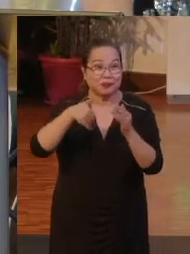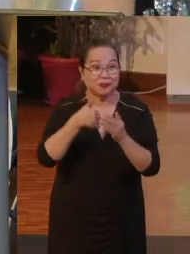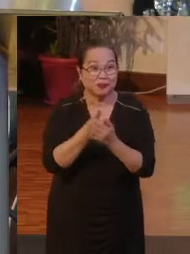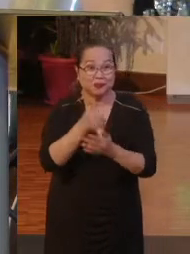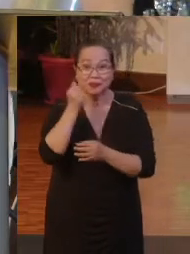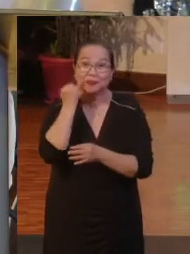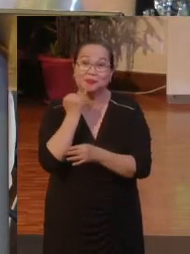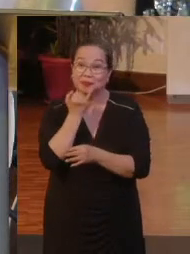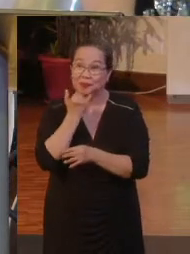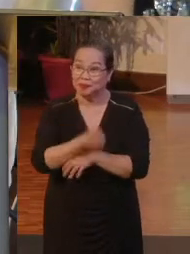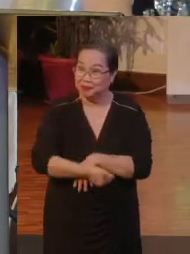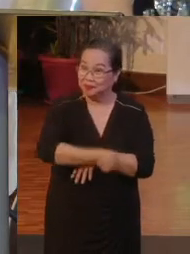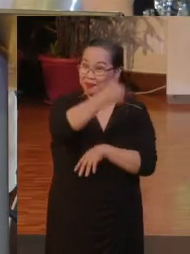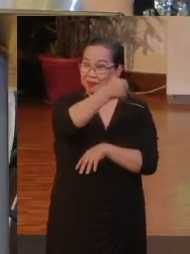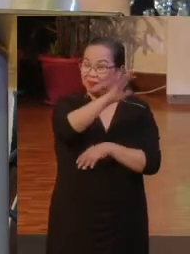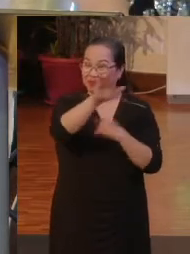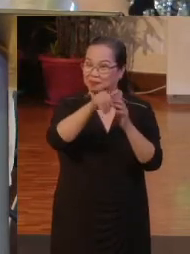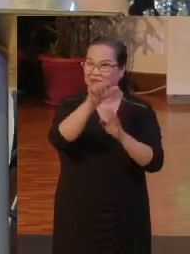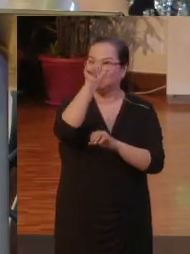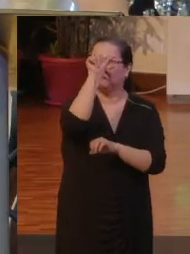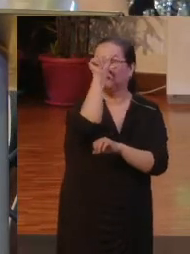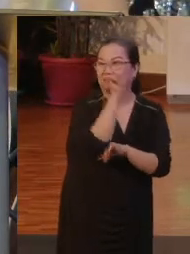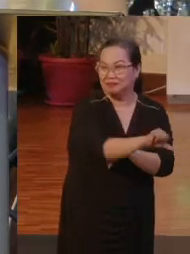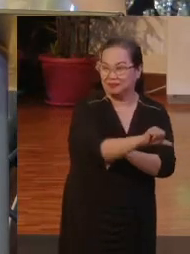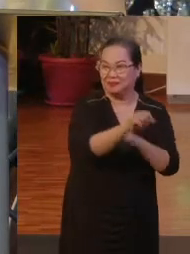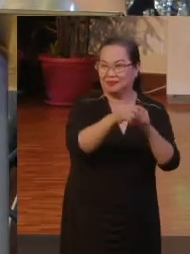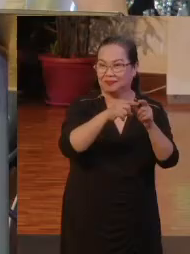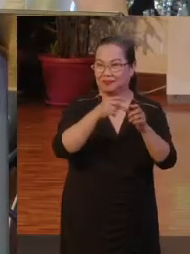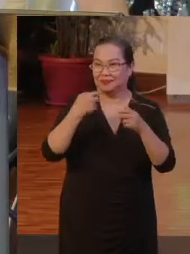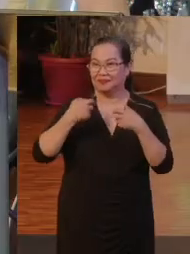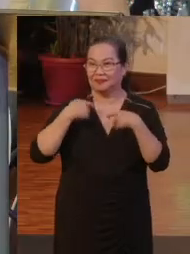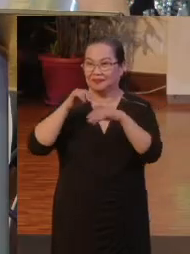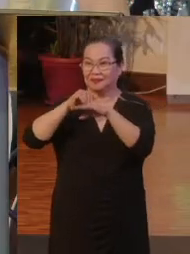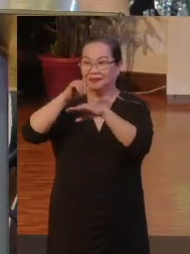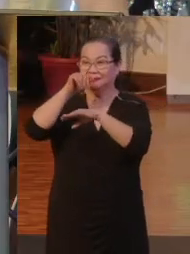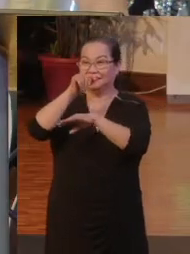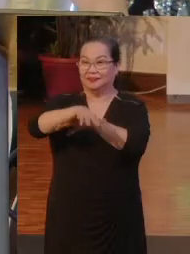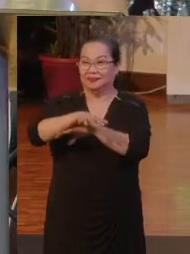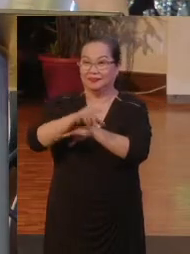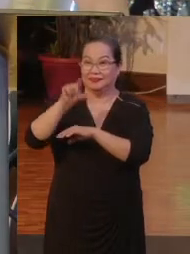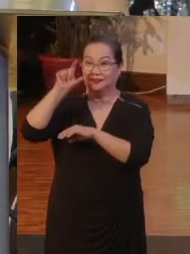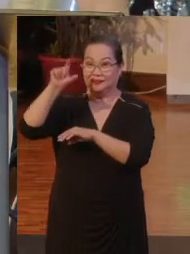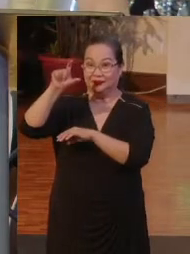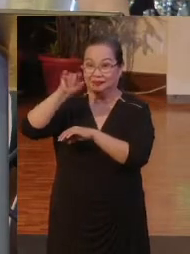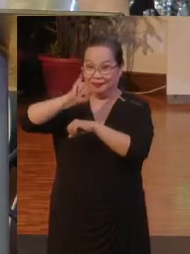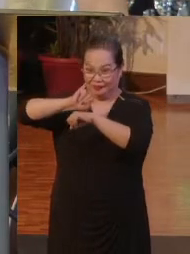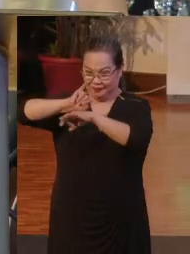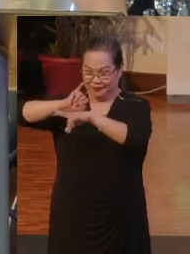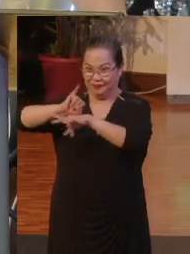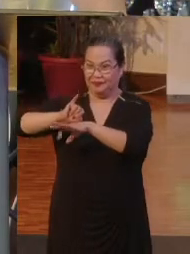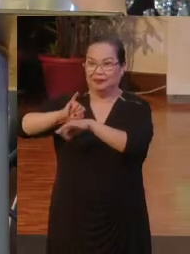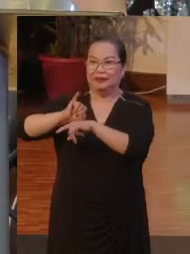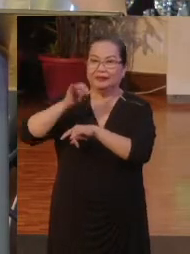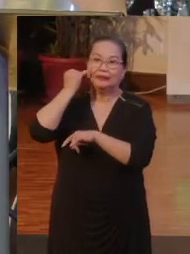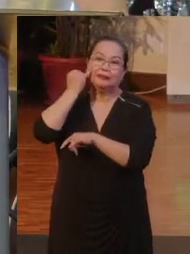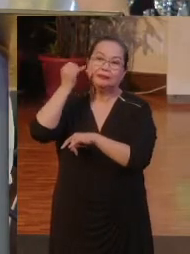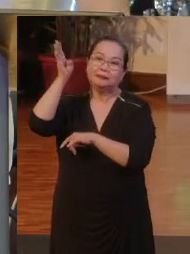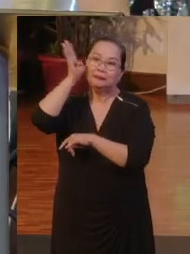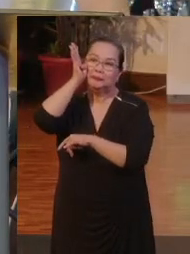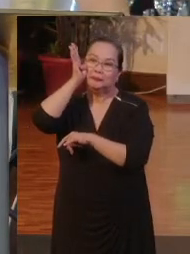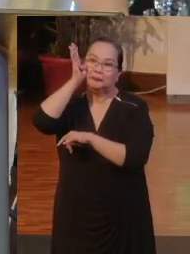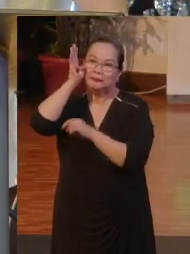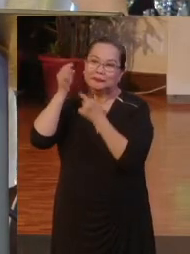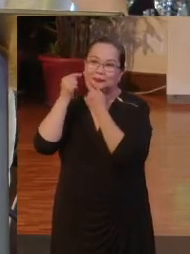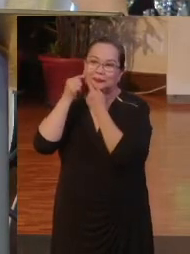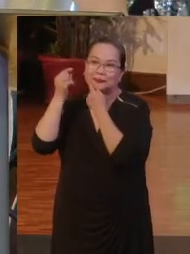I sent the hornet before you. Yung hornet po ay isang napakalaking insekto. Parang bubuyog.